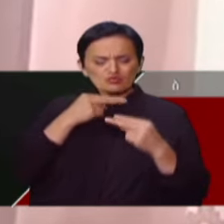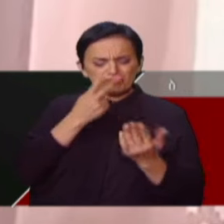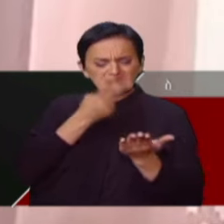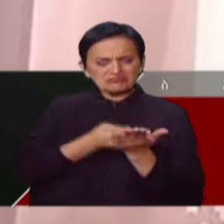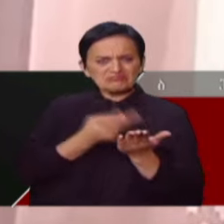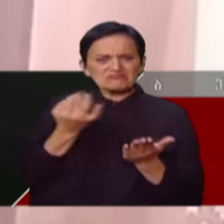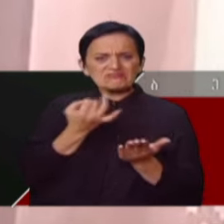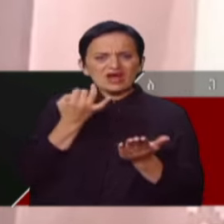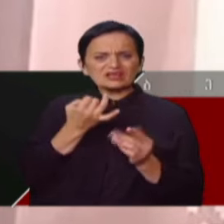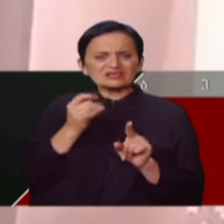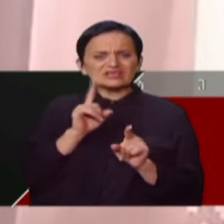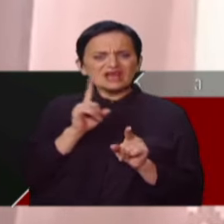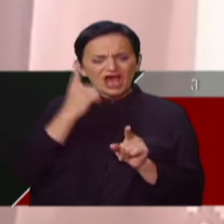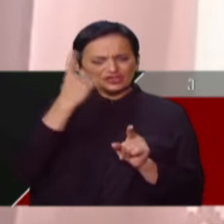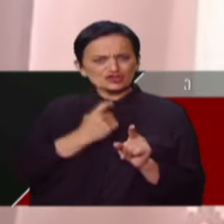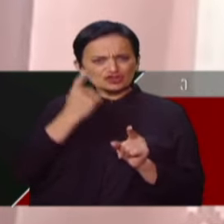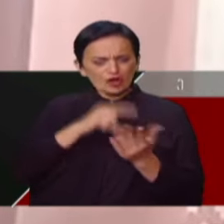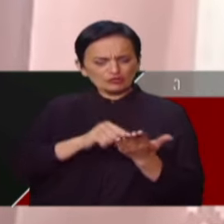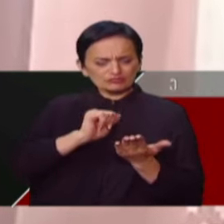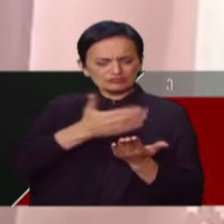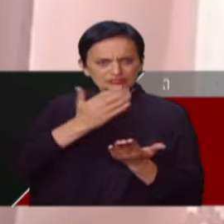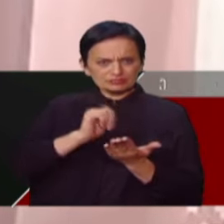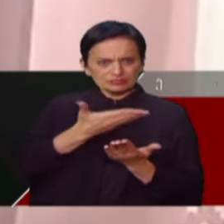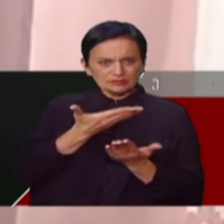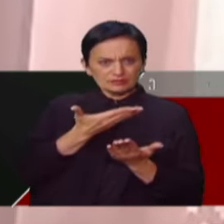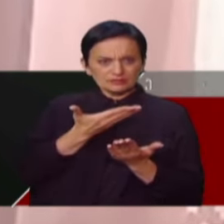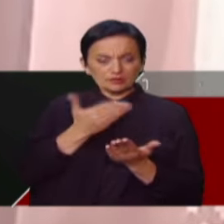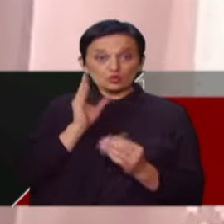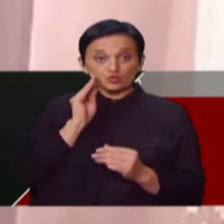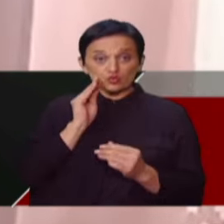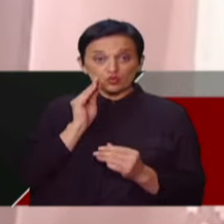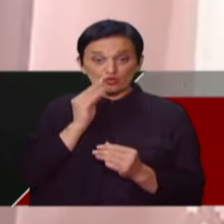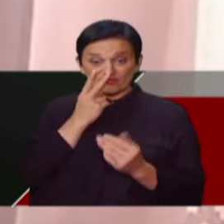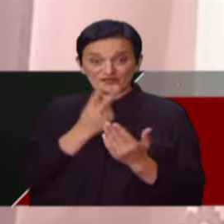მაინტერესებდა, ანუ რა შეტყობინებები მოდიოდა. და როგორც ნახე,